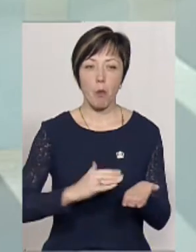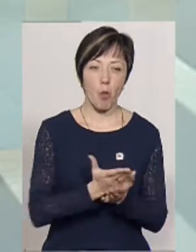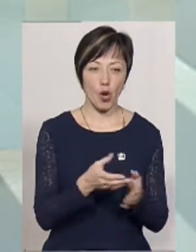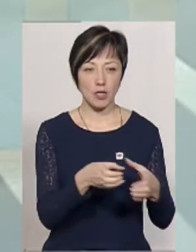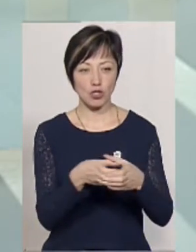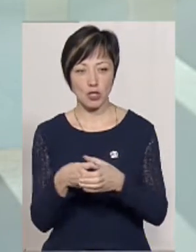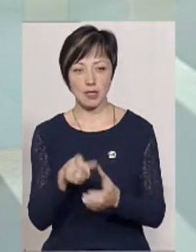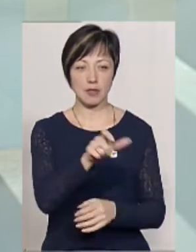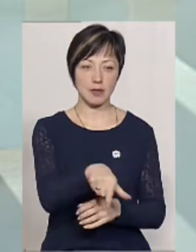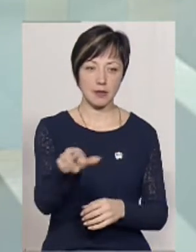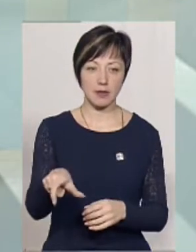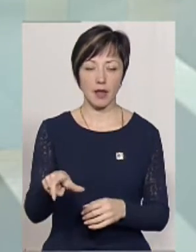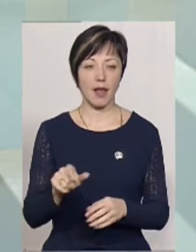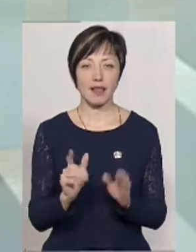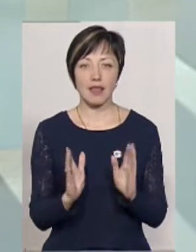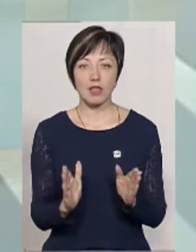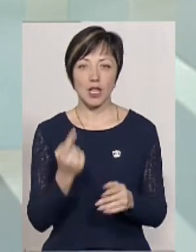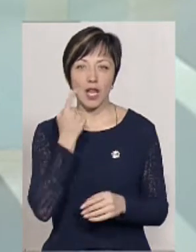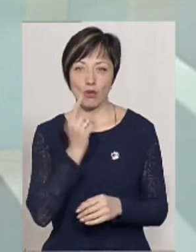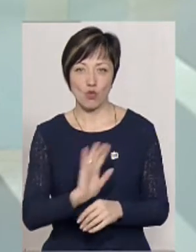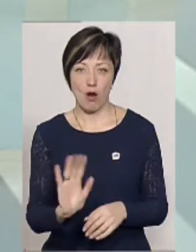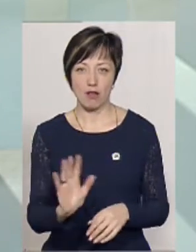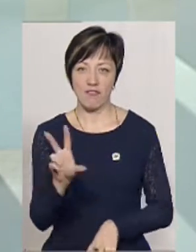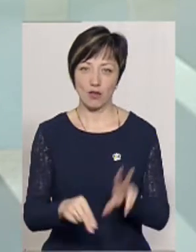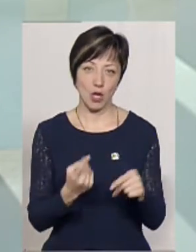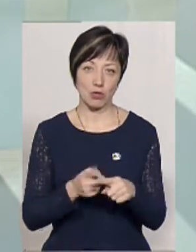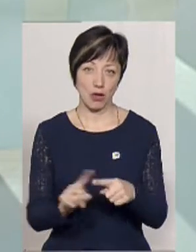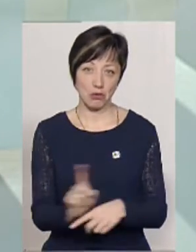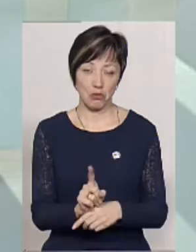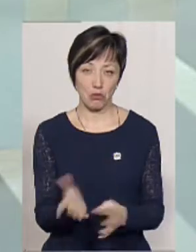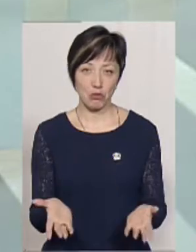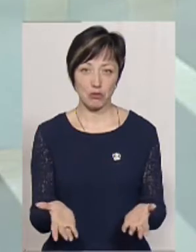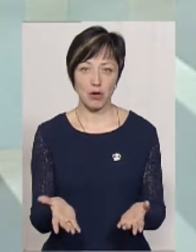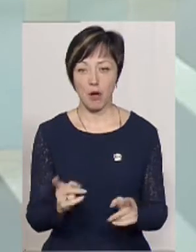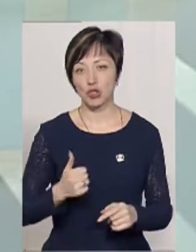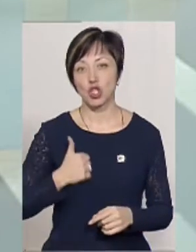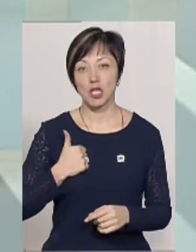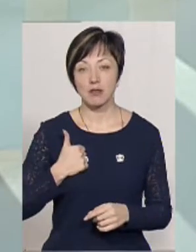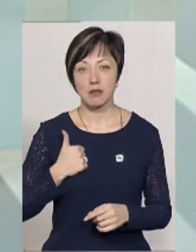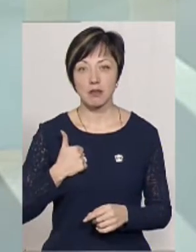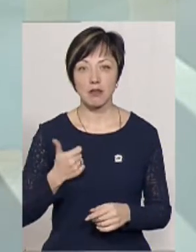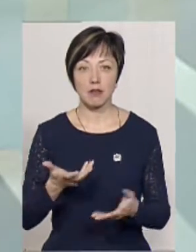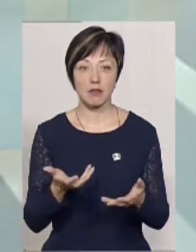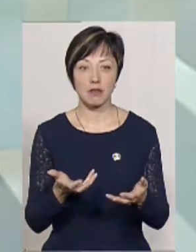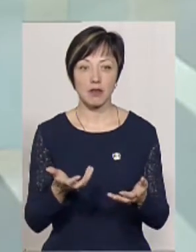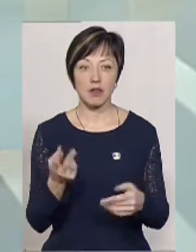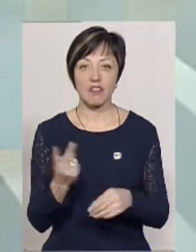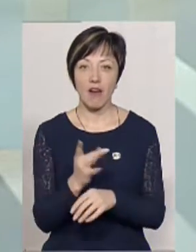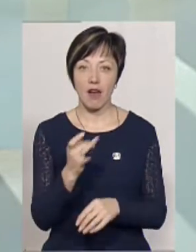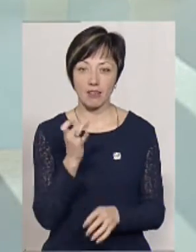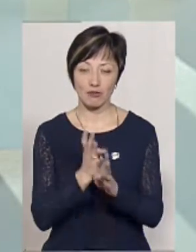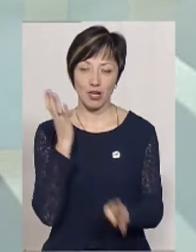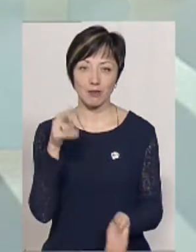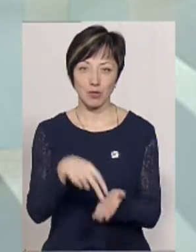політичних діячів. І, власне, не те, що не цураються, а навіть вважаються за, скажімо, за честь урвати там по два рази там, в